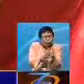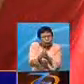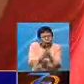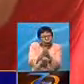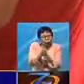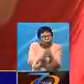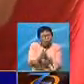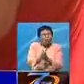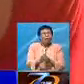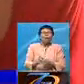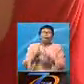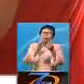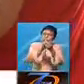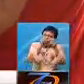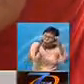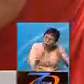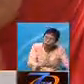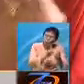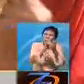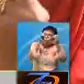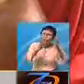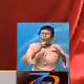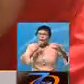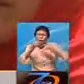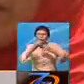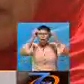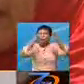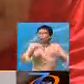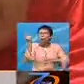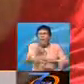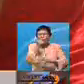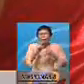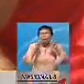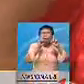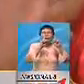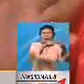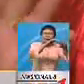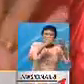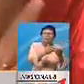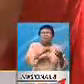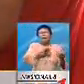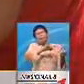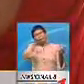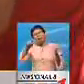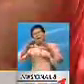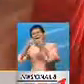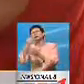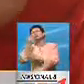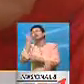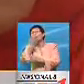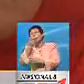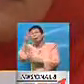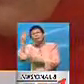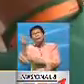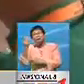inisiaend perikgu dia saya tak nak pergi dalam kelas ni Saya nak pergi kelas yang normal dia dia pergi